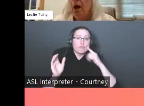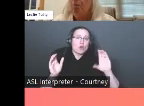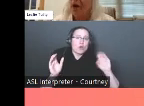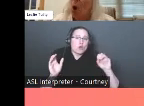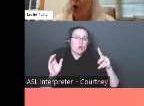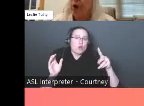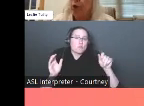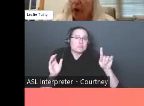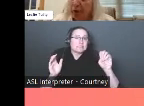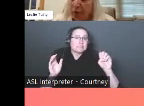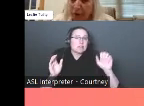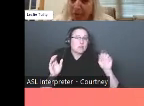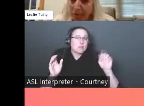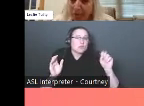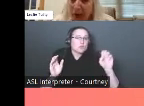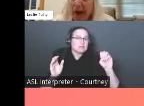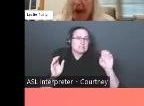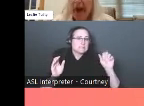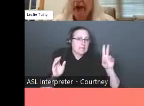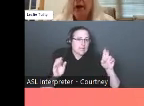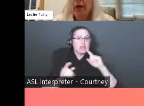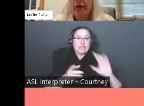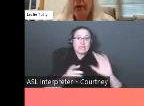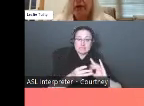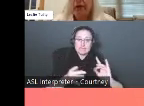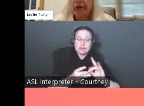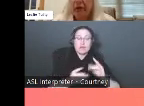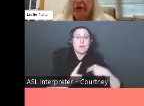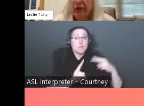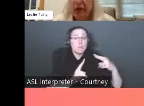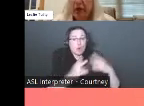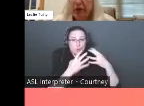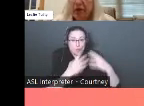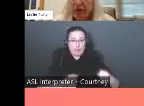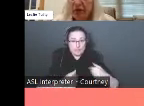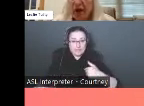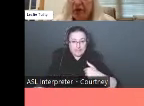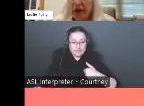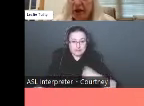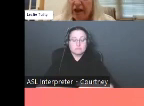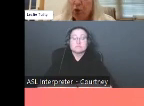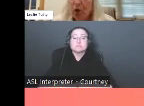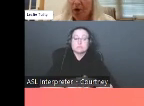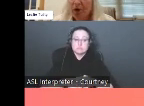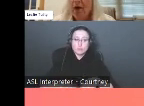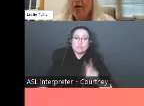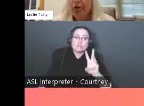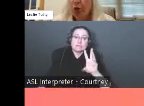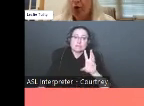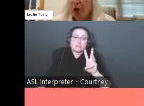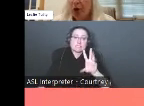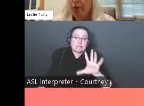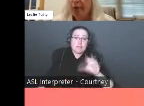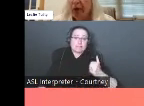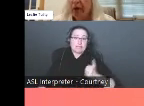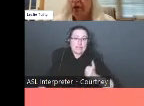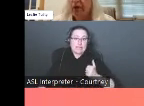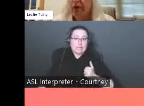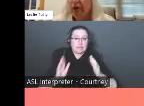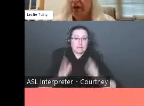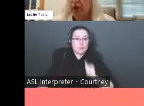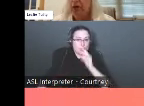les femmes qui avaient reporté sur un item de la Composite Abuse Care, mon partenaire m'a violée,